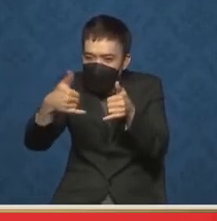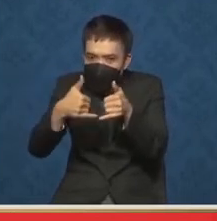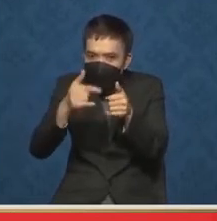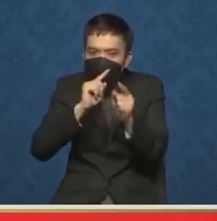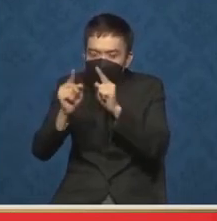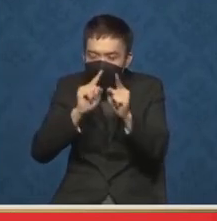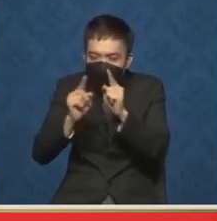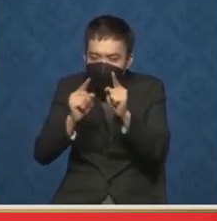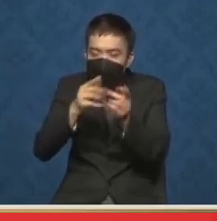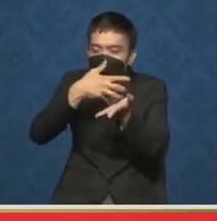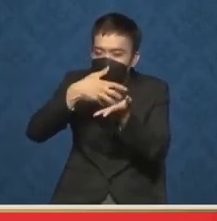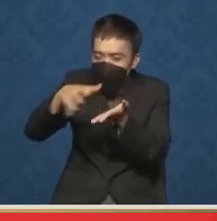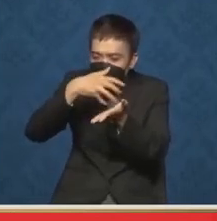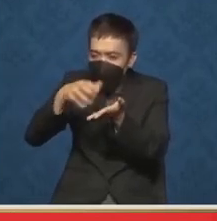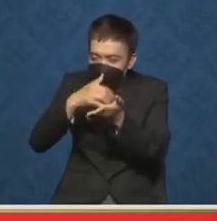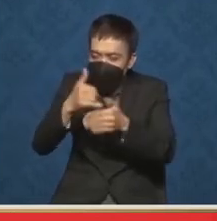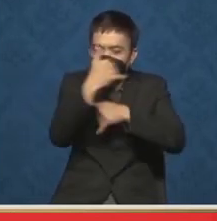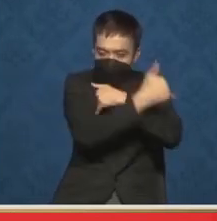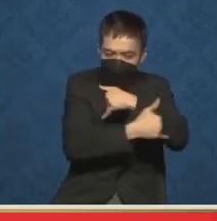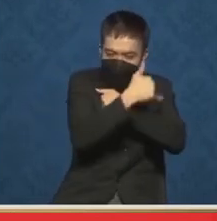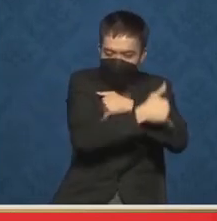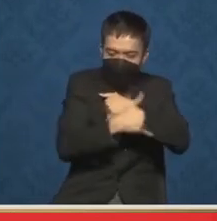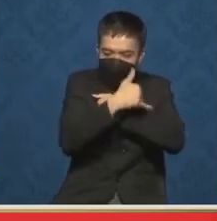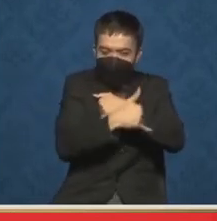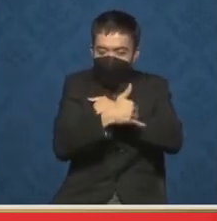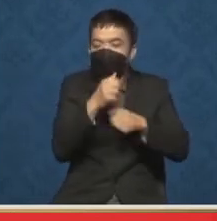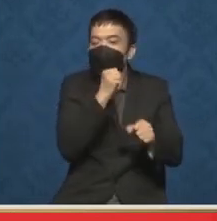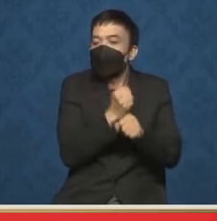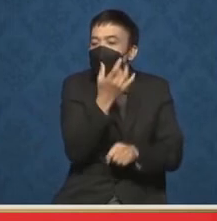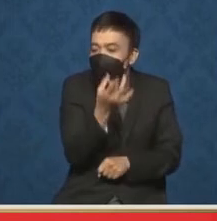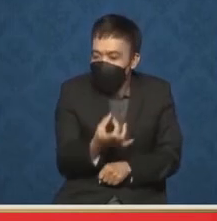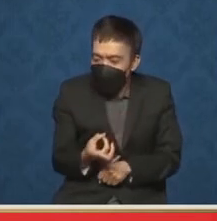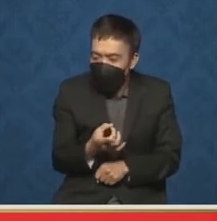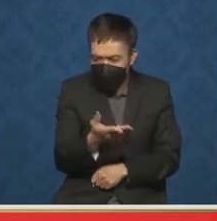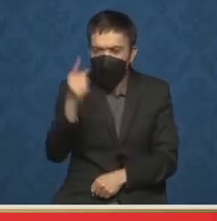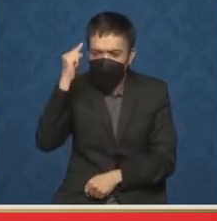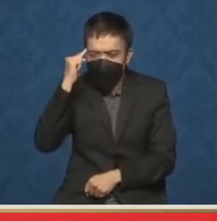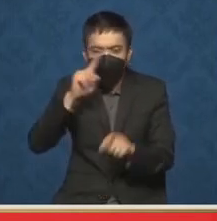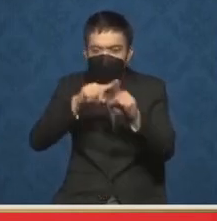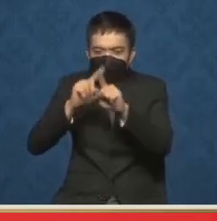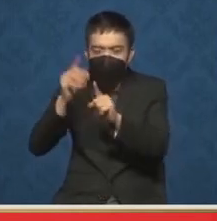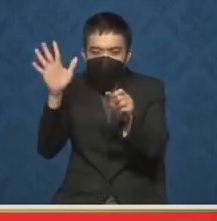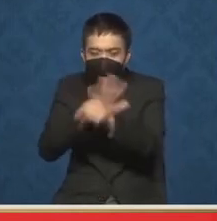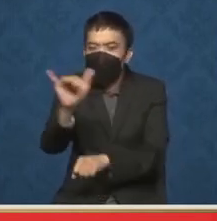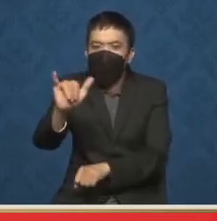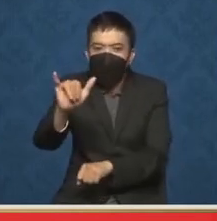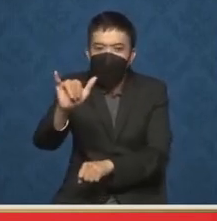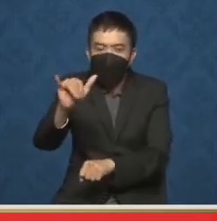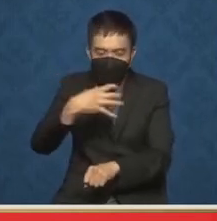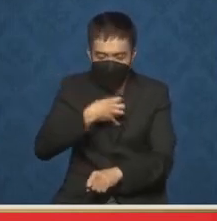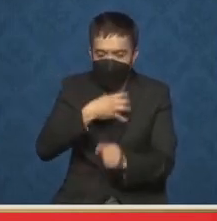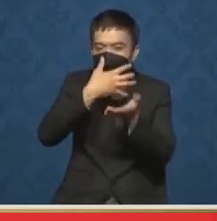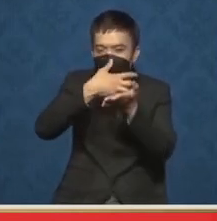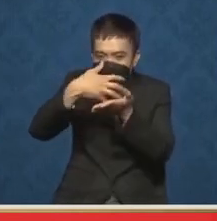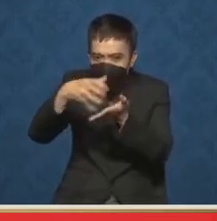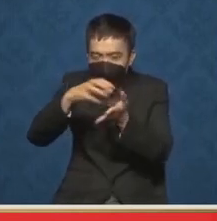ให้ท่านได้รบรู้เรื่องของการทำไอีกหลายมมที่ท่านอาจะไม่ทราบนะฮะ แต่ว่าในสถ